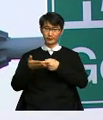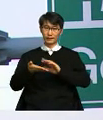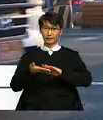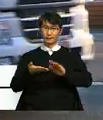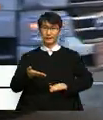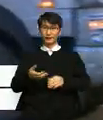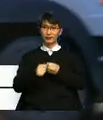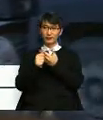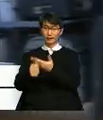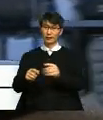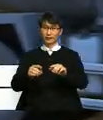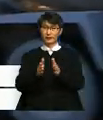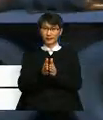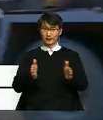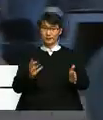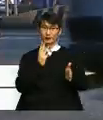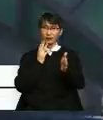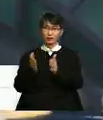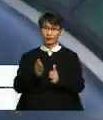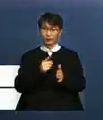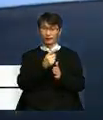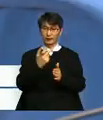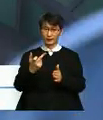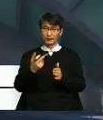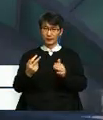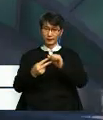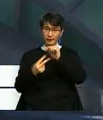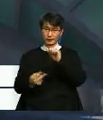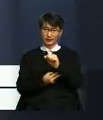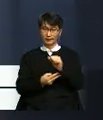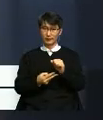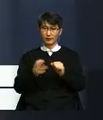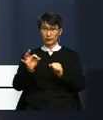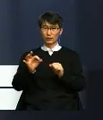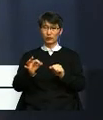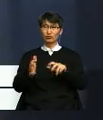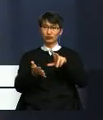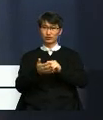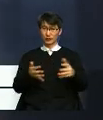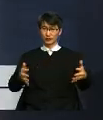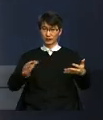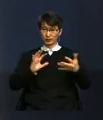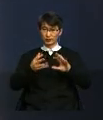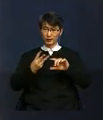요청서 전달을 시작으로 경기도와 일산대교 간 자금 재조달 협의는